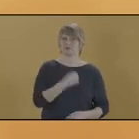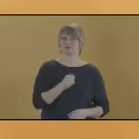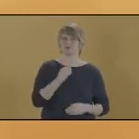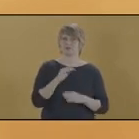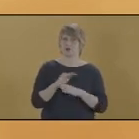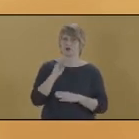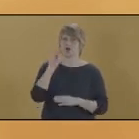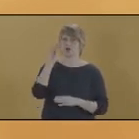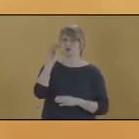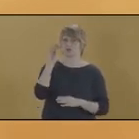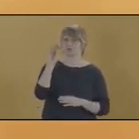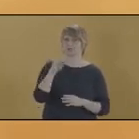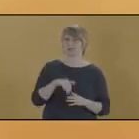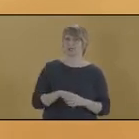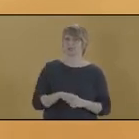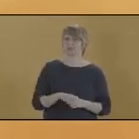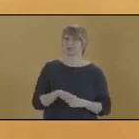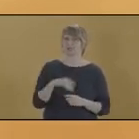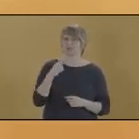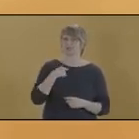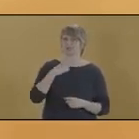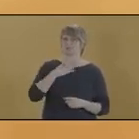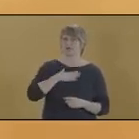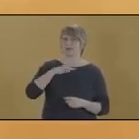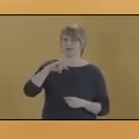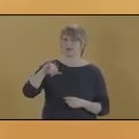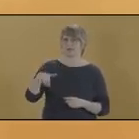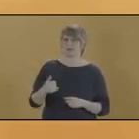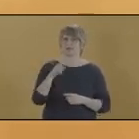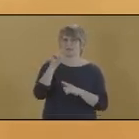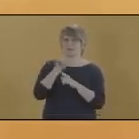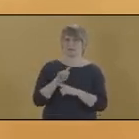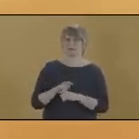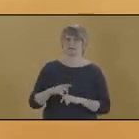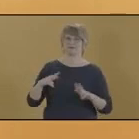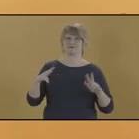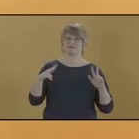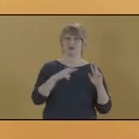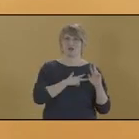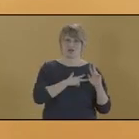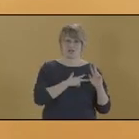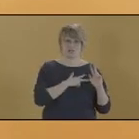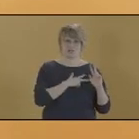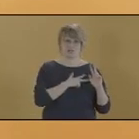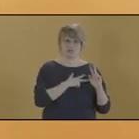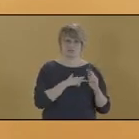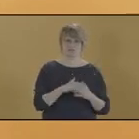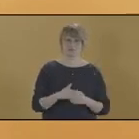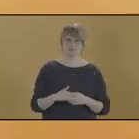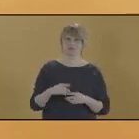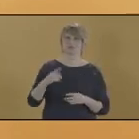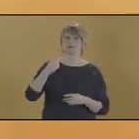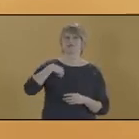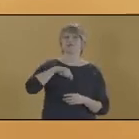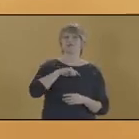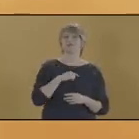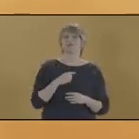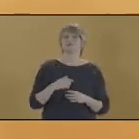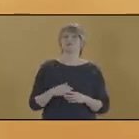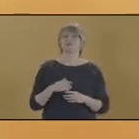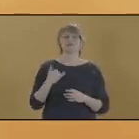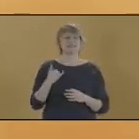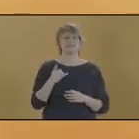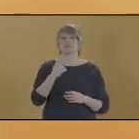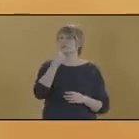Ausblick dann zu meinem Projekt Digitale Wahrheiten kommen, weil ich habe es ja schon gesagt, es sind nicht nur